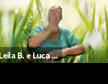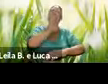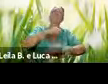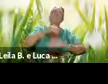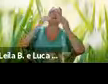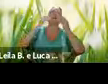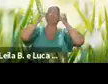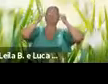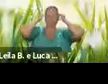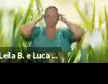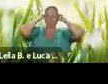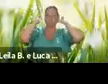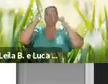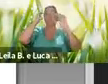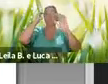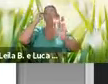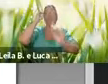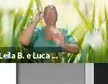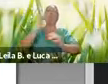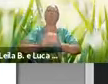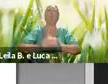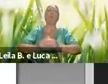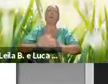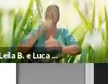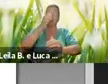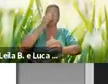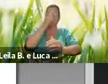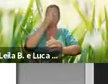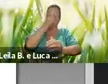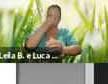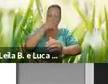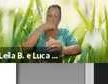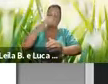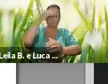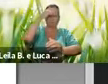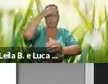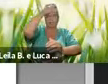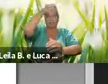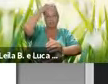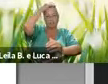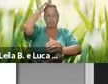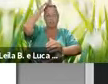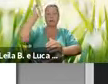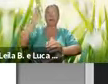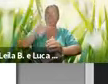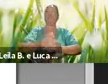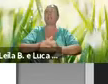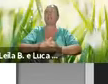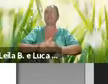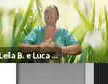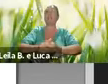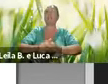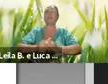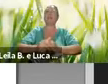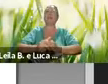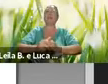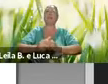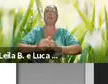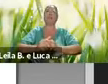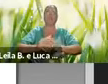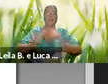Il testo si chiama. Siamo nel capitolo 5, che non so se vi ricordate, ma